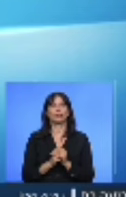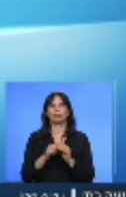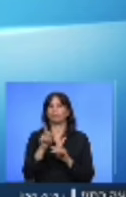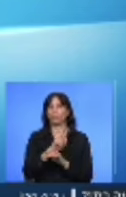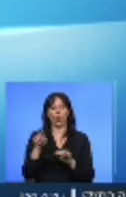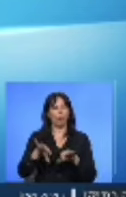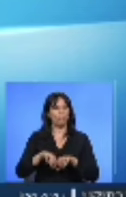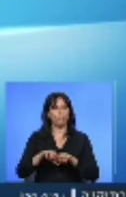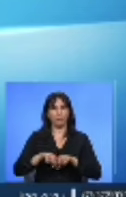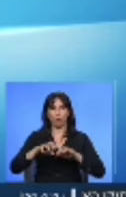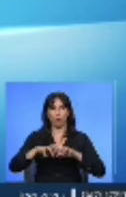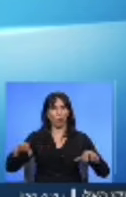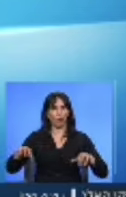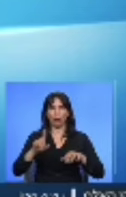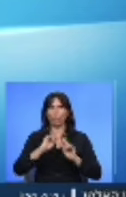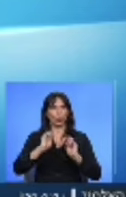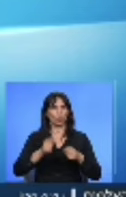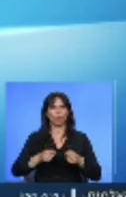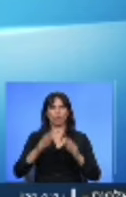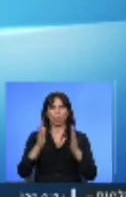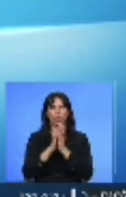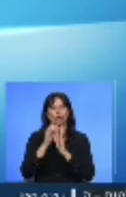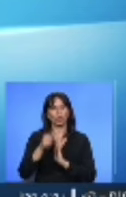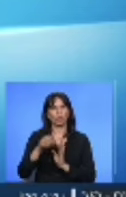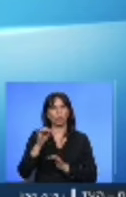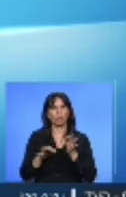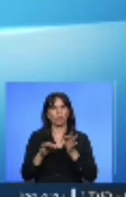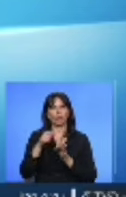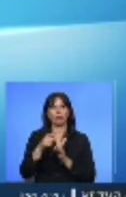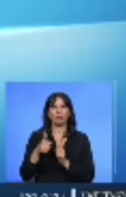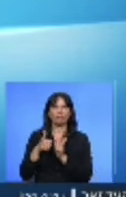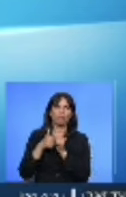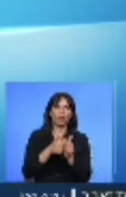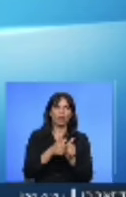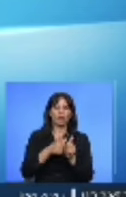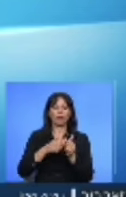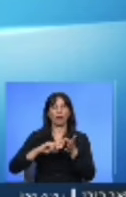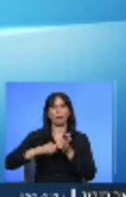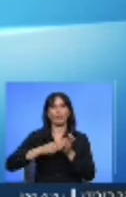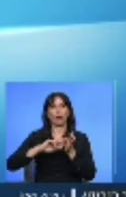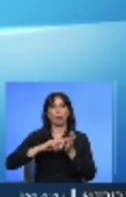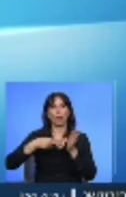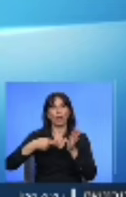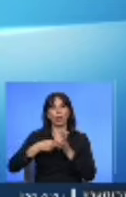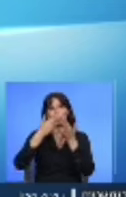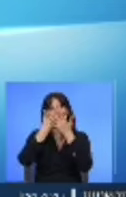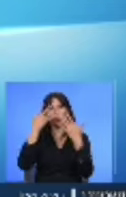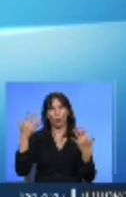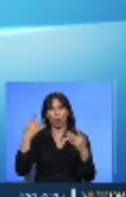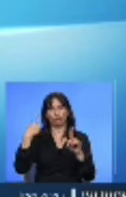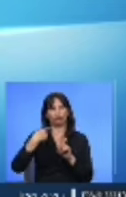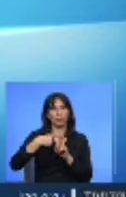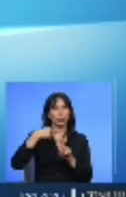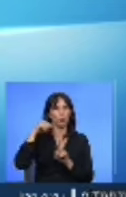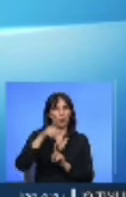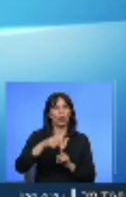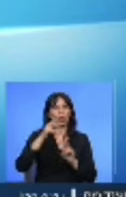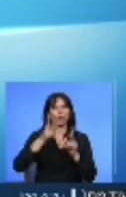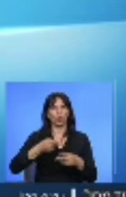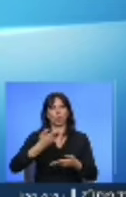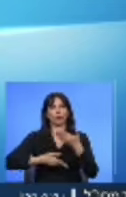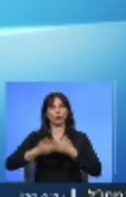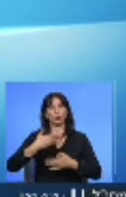ואף לא הוגשה כל בקשה מעין זו לבית המשפט. מדובר במסע רדיפה למטרה פוליטית ברורה של סיכול אפשרות לשותפות פוליטית